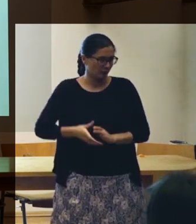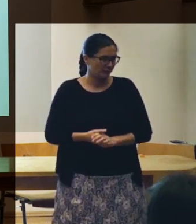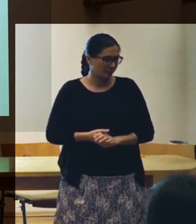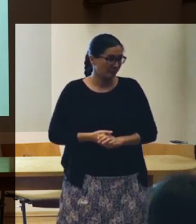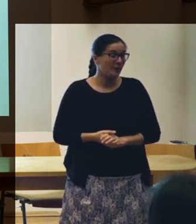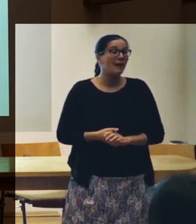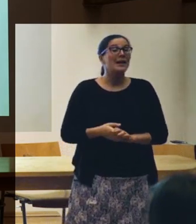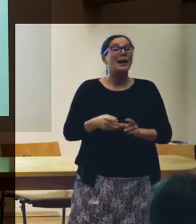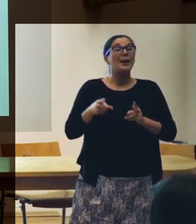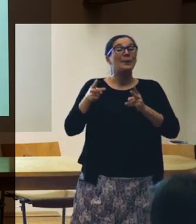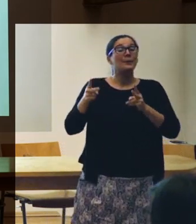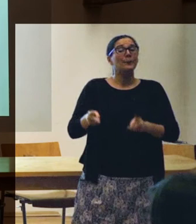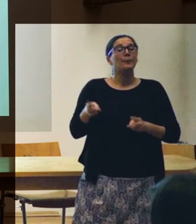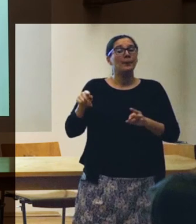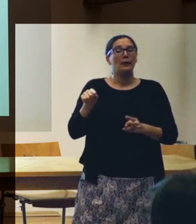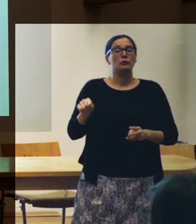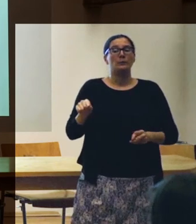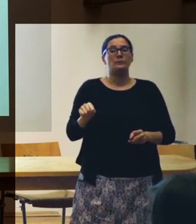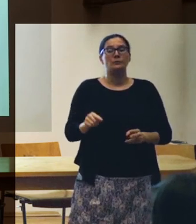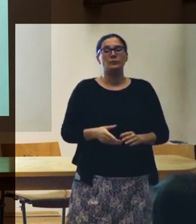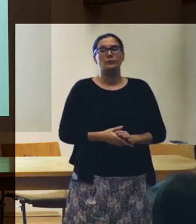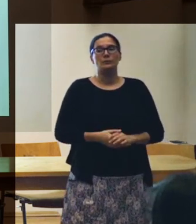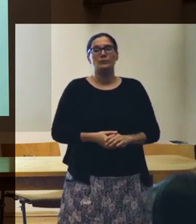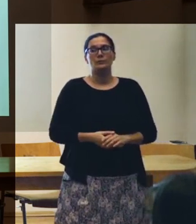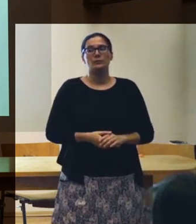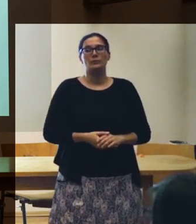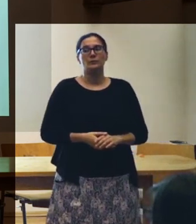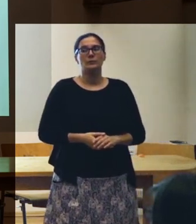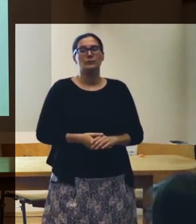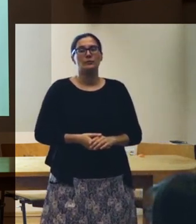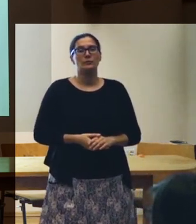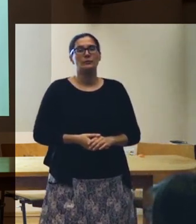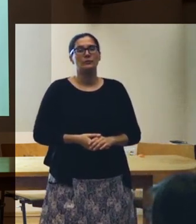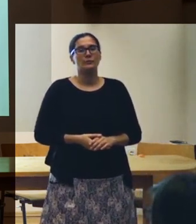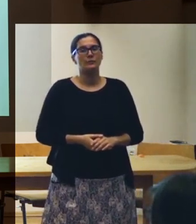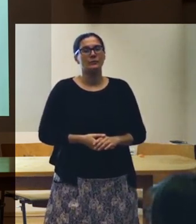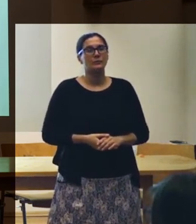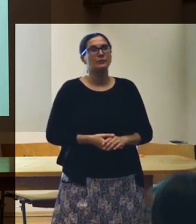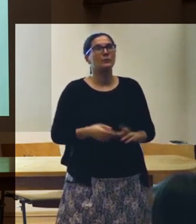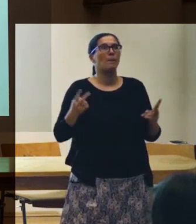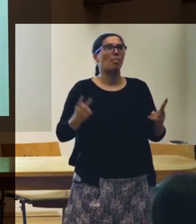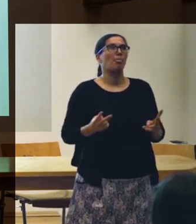Péče je vlastně takový, myslím si, docela silný